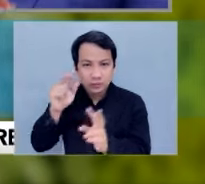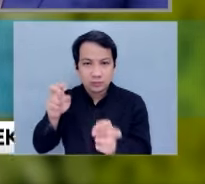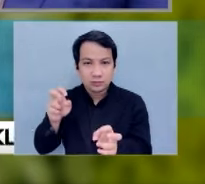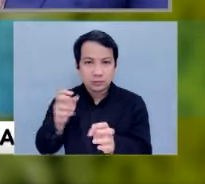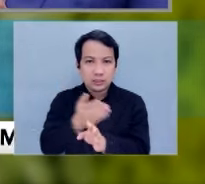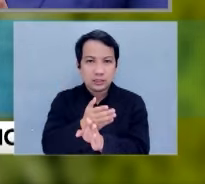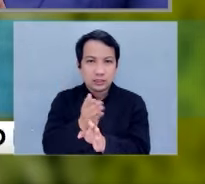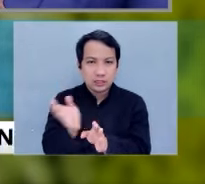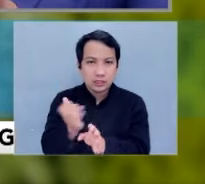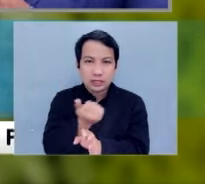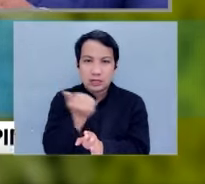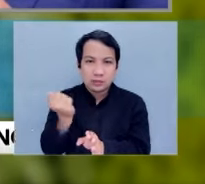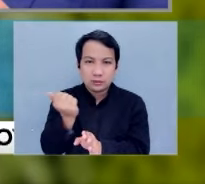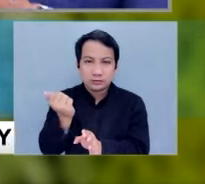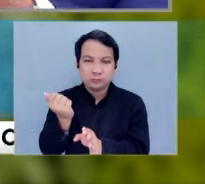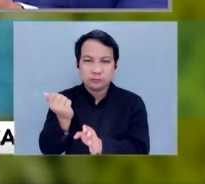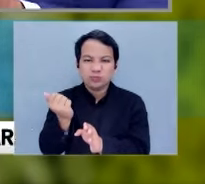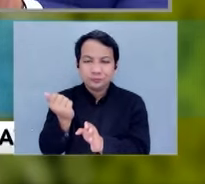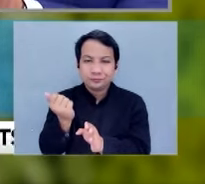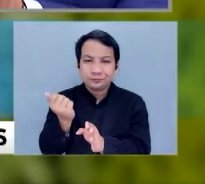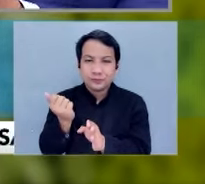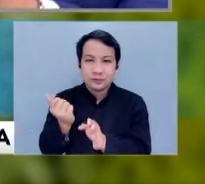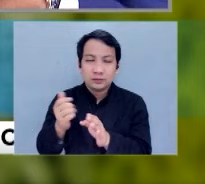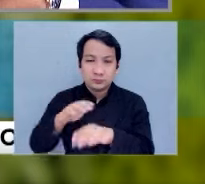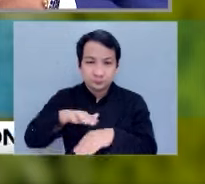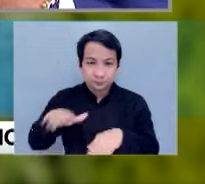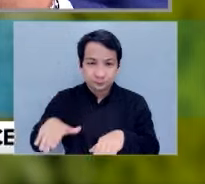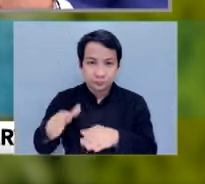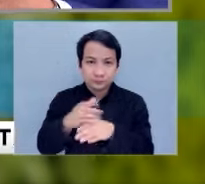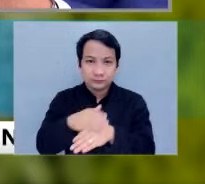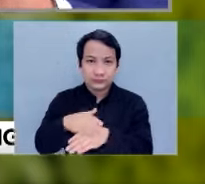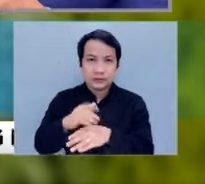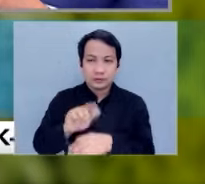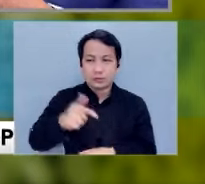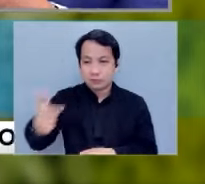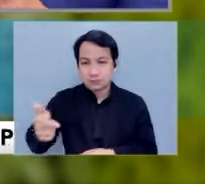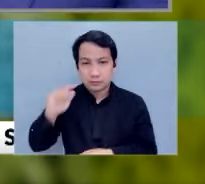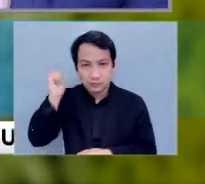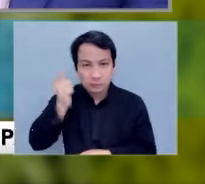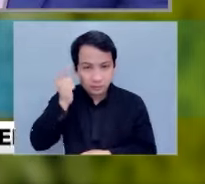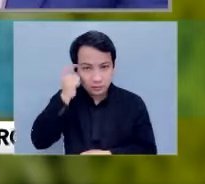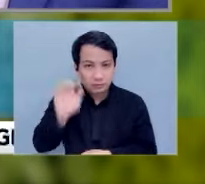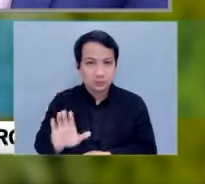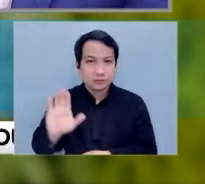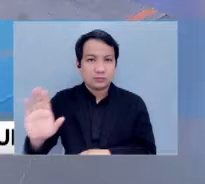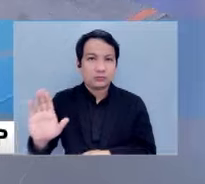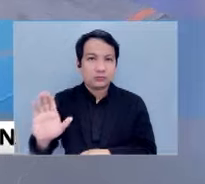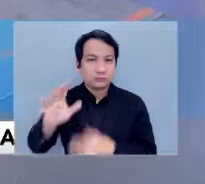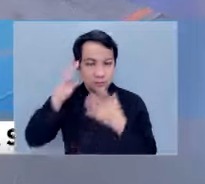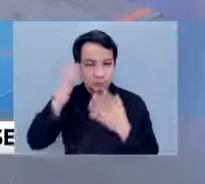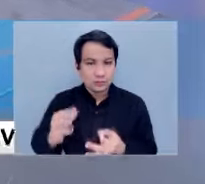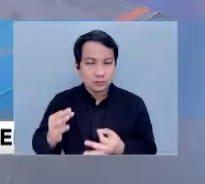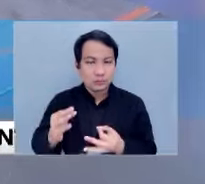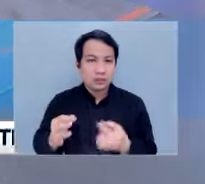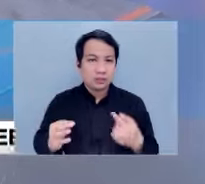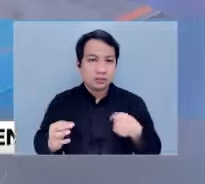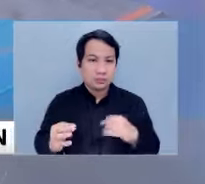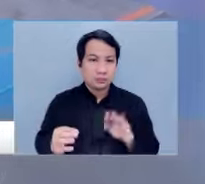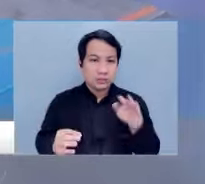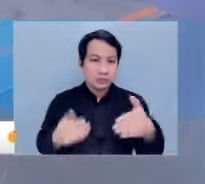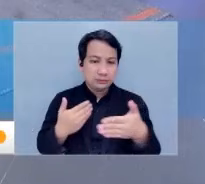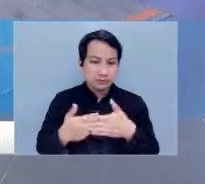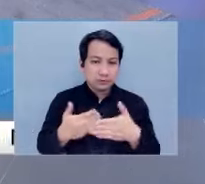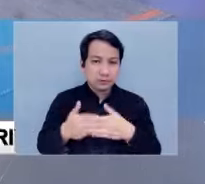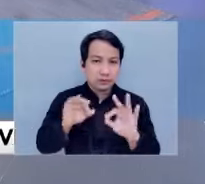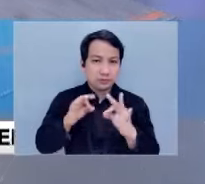child care. So, gobyerno sila mapupunta. Gobyerno ang masusunod sa guardianship nila. Pero pwede mag-appeal, halimbawa, yung malapit na